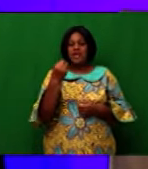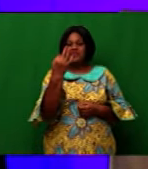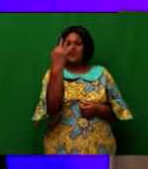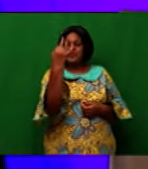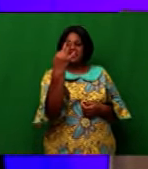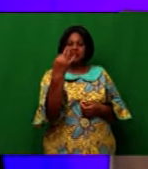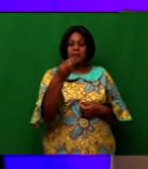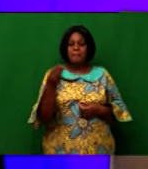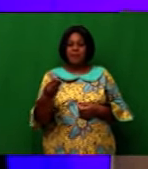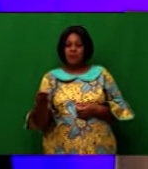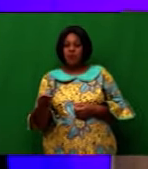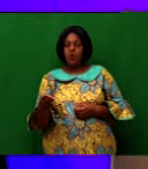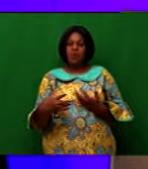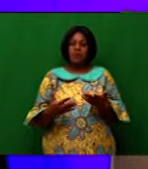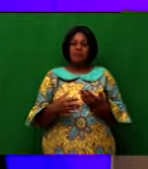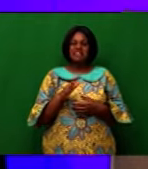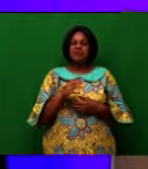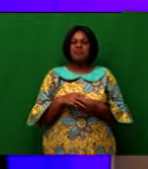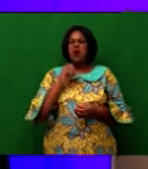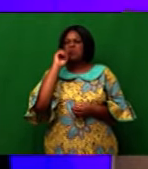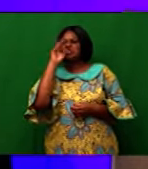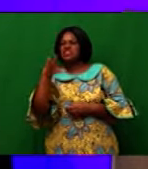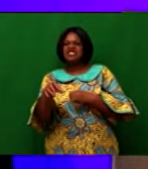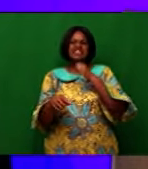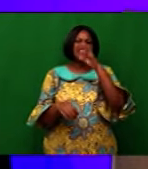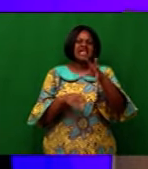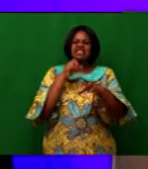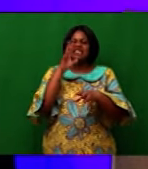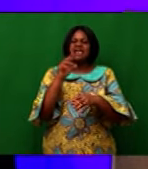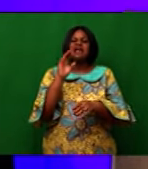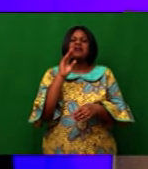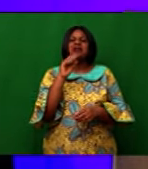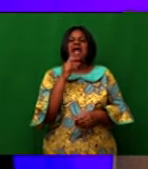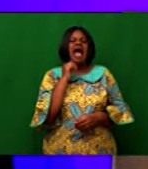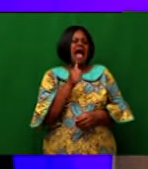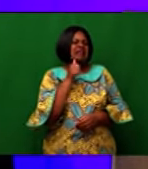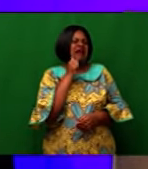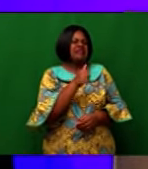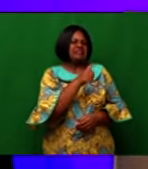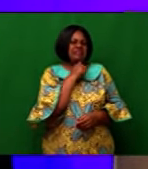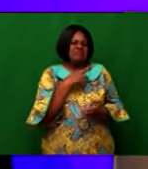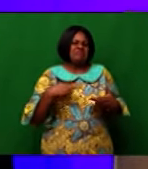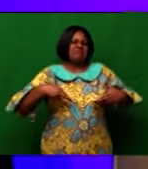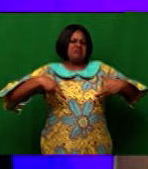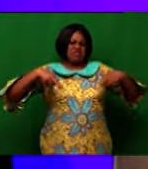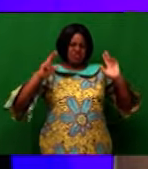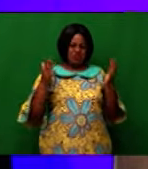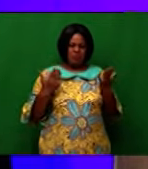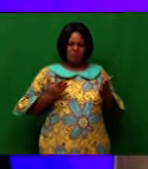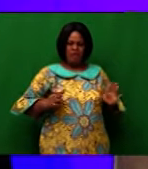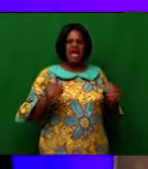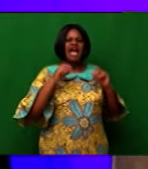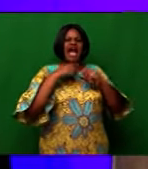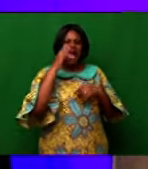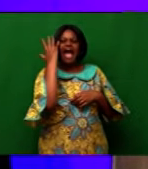chekutanga tisu tiri munhu tinopembedza nekukusa mashoko akanaka ane mari akasvika kune ijinda handiti ndio